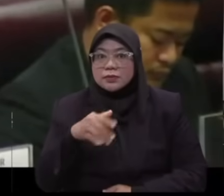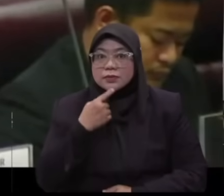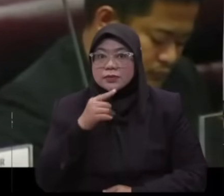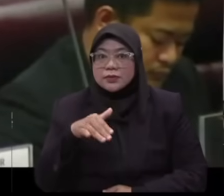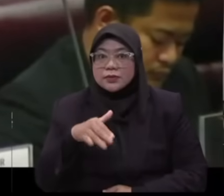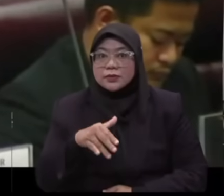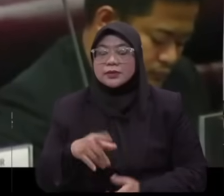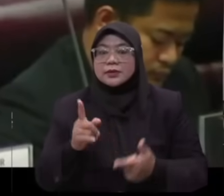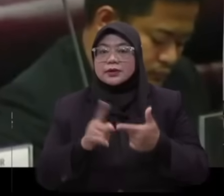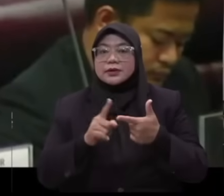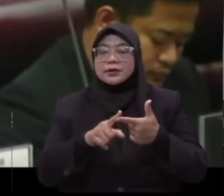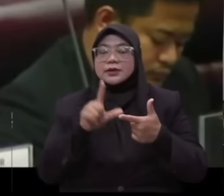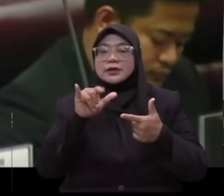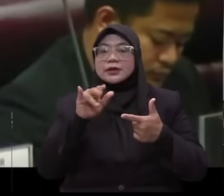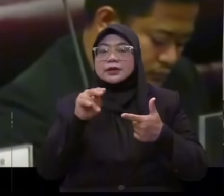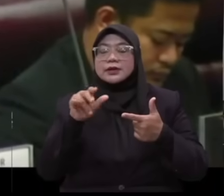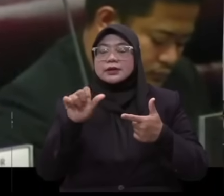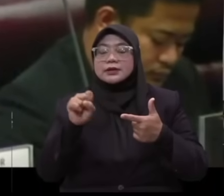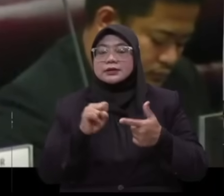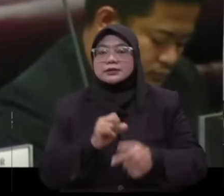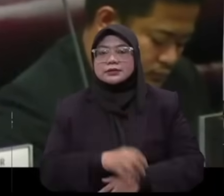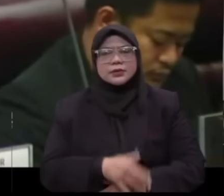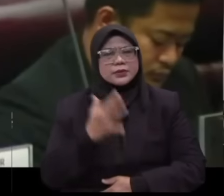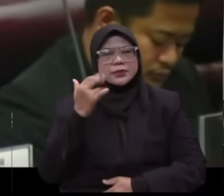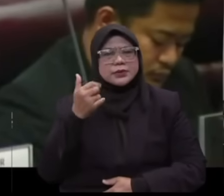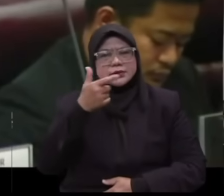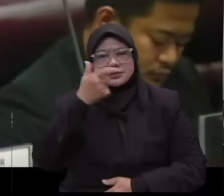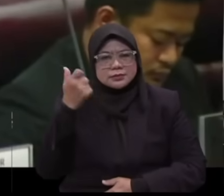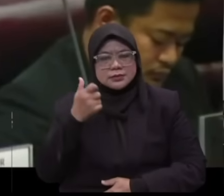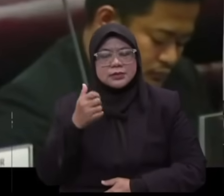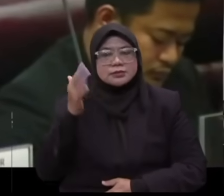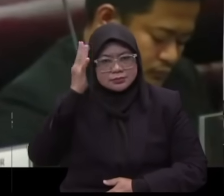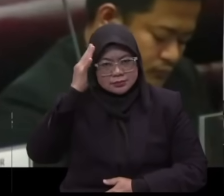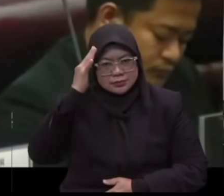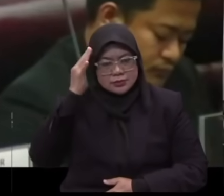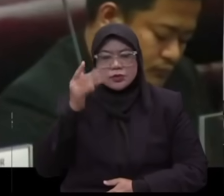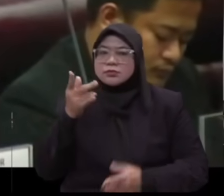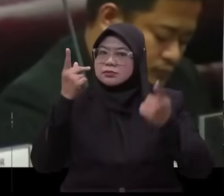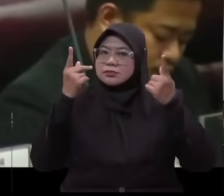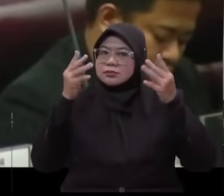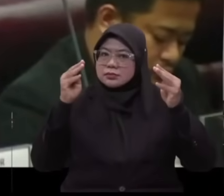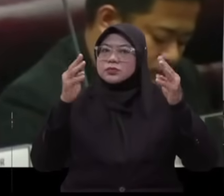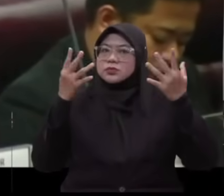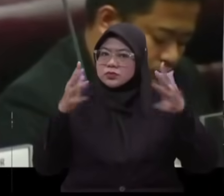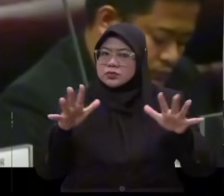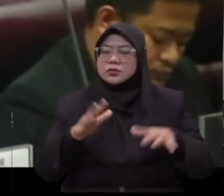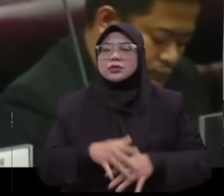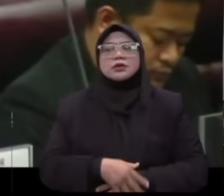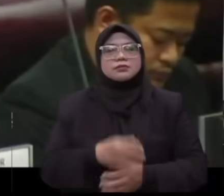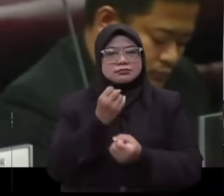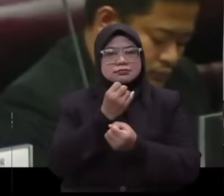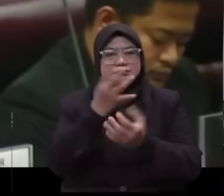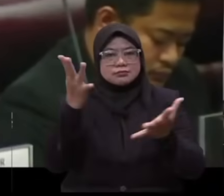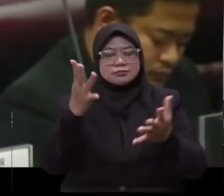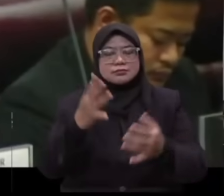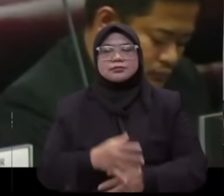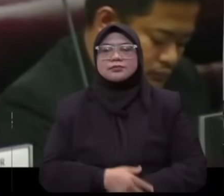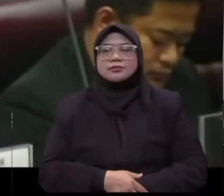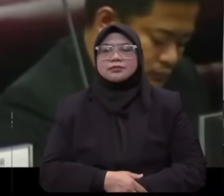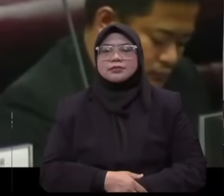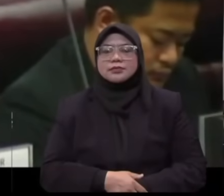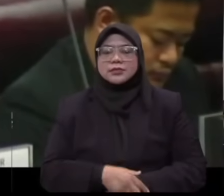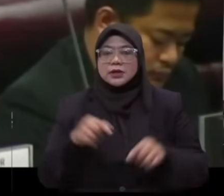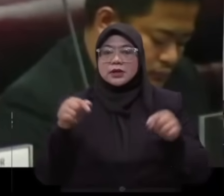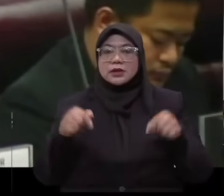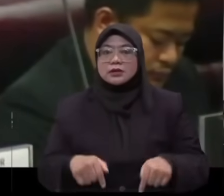yang kedua fase lainnya sebab Eh kalian kita lihat bahwa presiden menteri telah membuat satu pengumuman bahwa